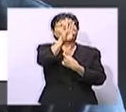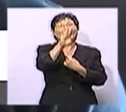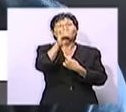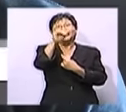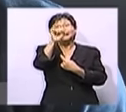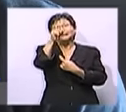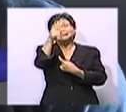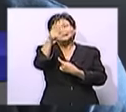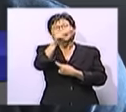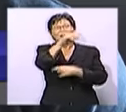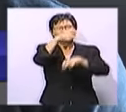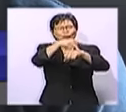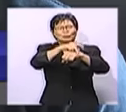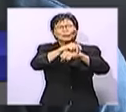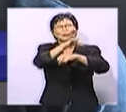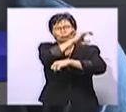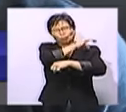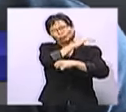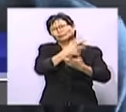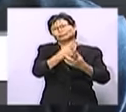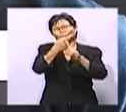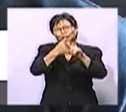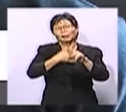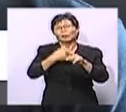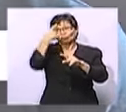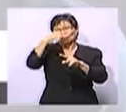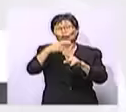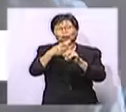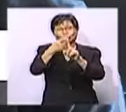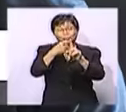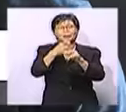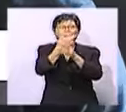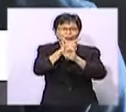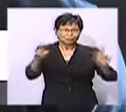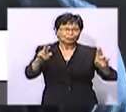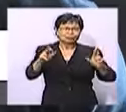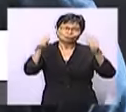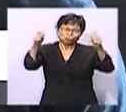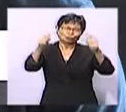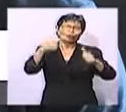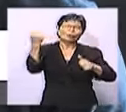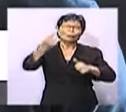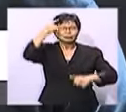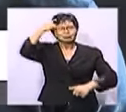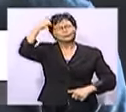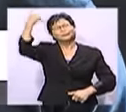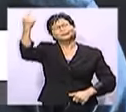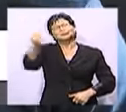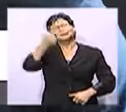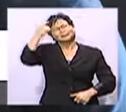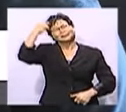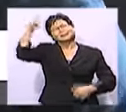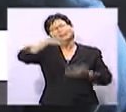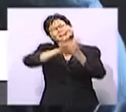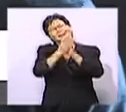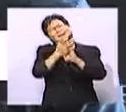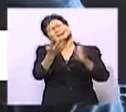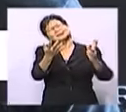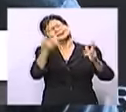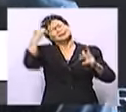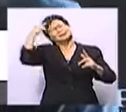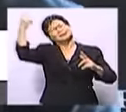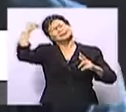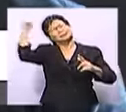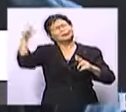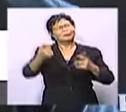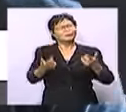coaches. So from there, my persiapan very best lah. Always will be dream. Saya selalu dream macam nak jadi event macam ni. Ini event